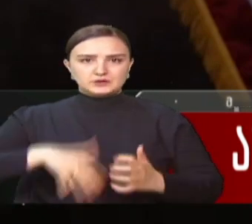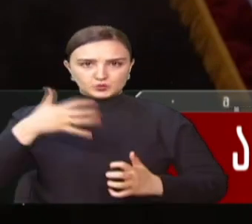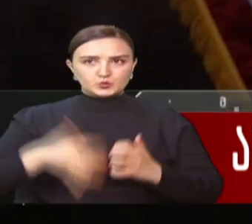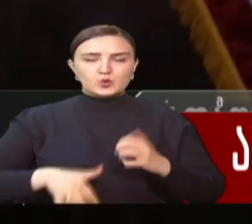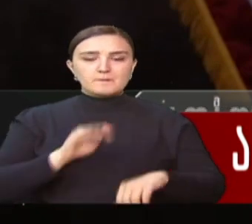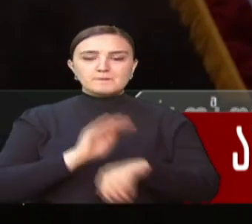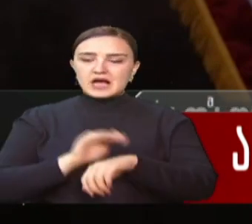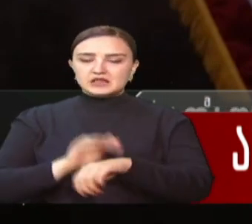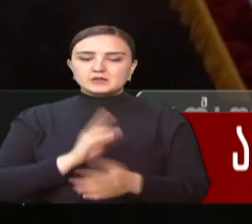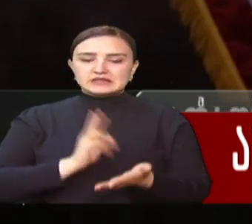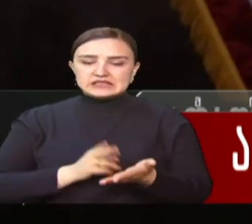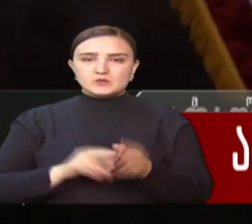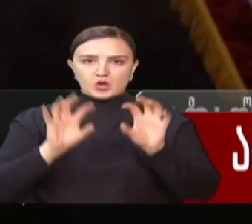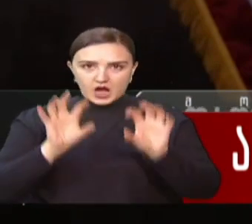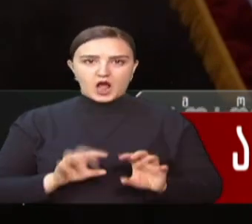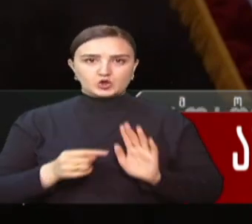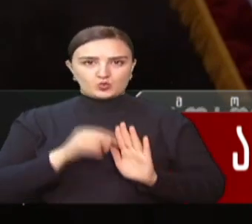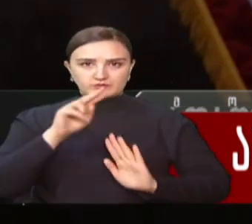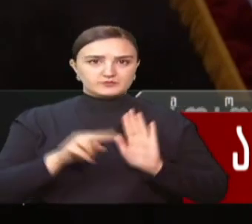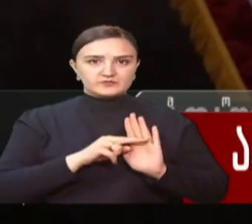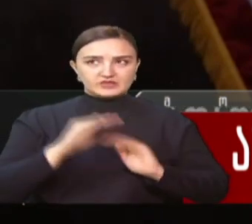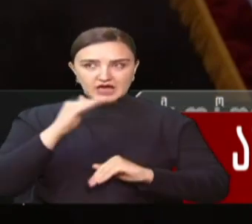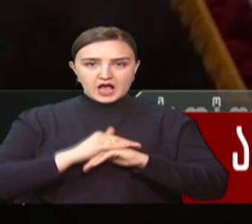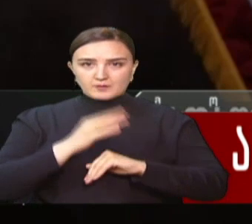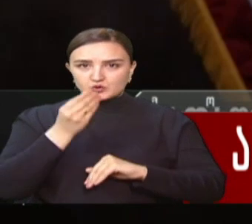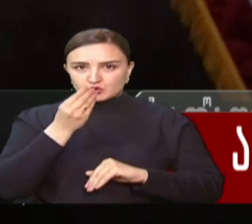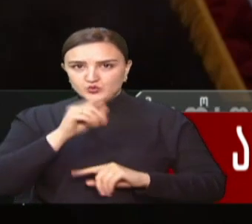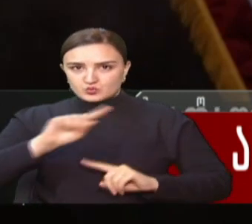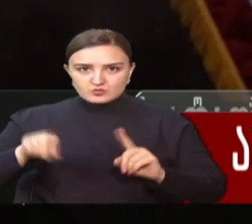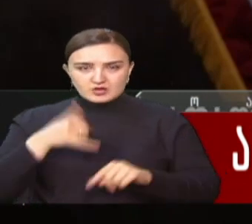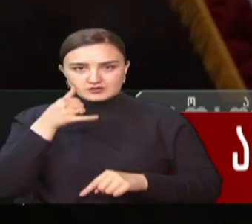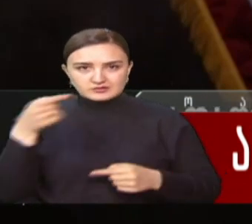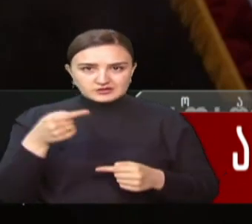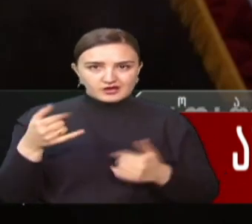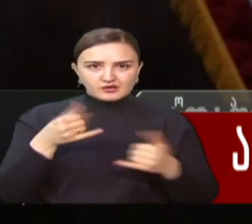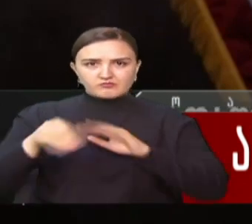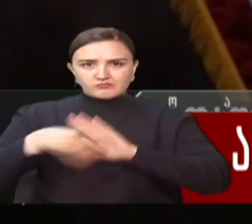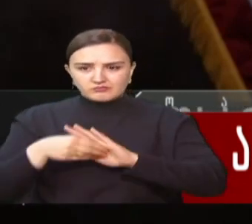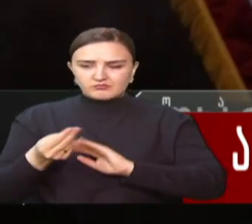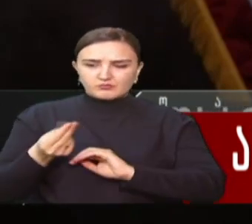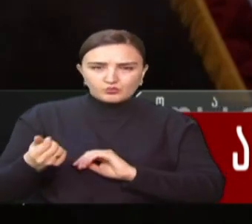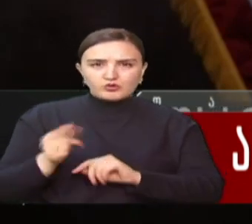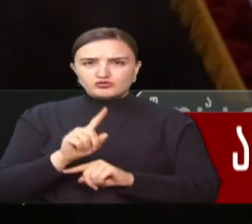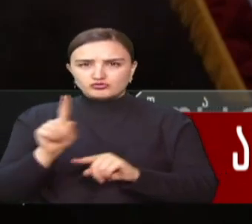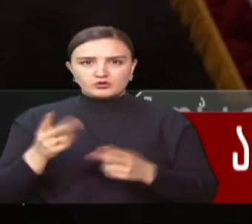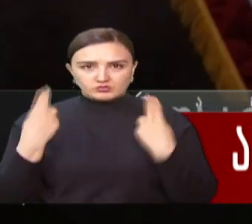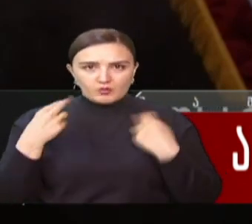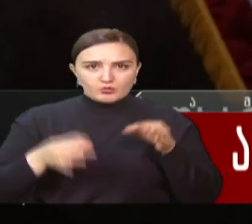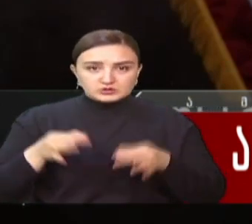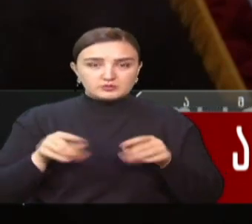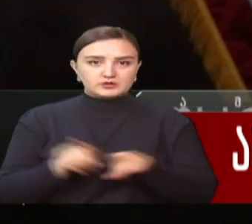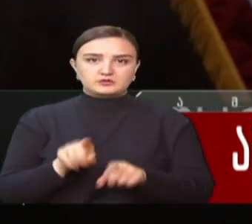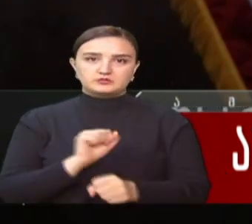ფაქტებზე, მტკიცებულებებსა და კანონზე დაყრდნობით. Da, ara ghamis saatebshi ganxortsielebuli zaris an khrtamis dashinebis da zetsolis